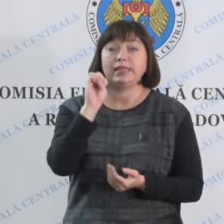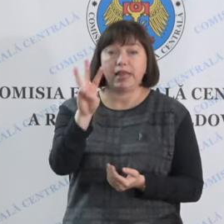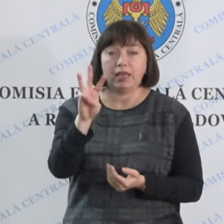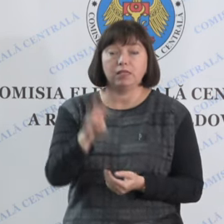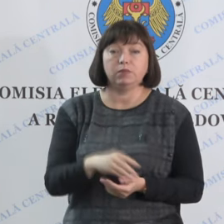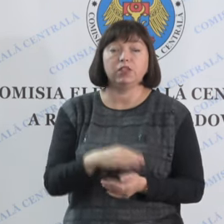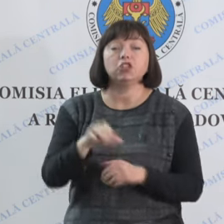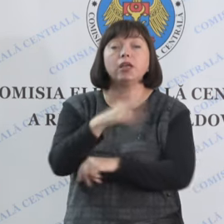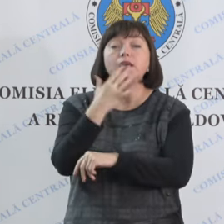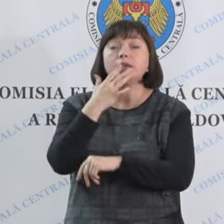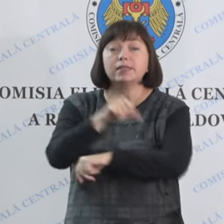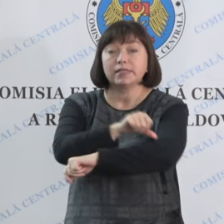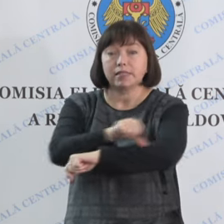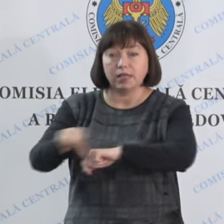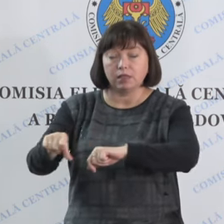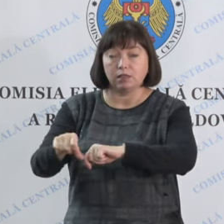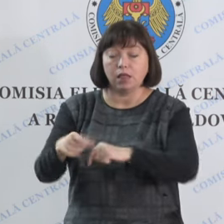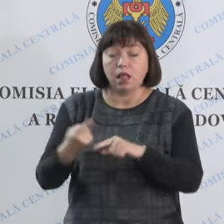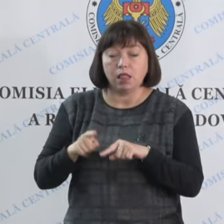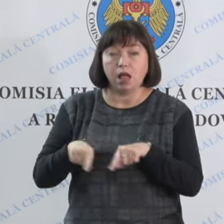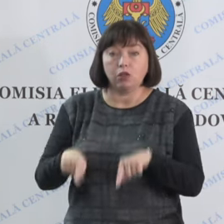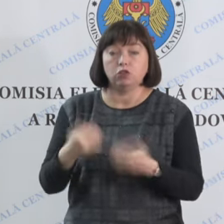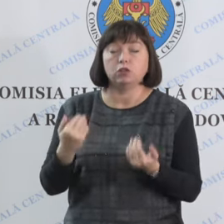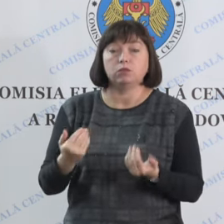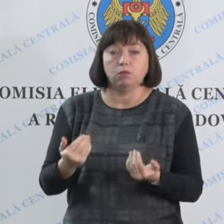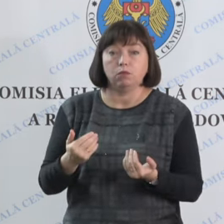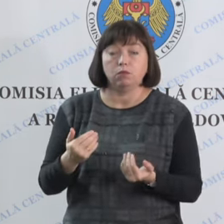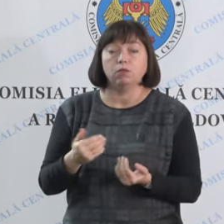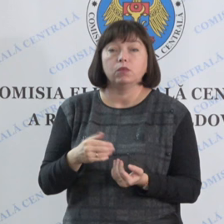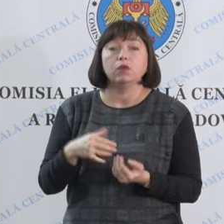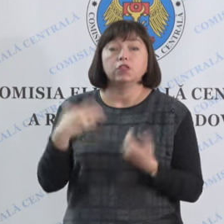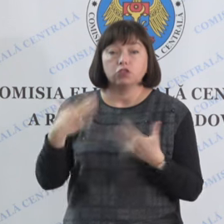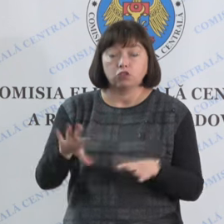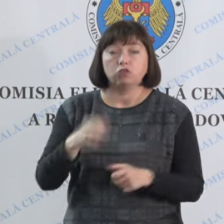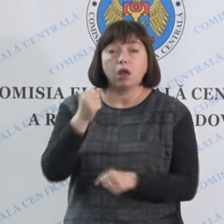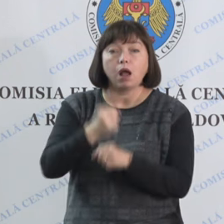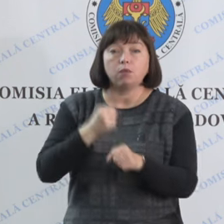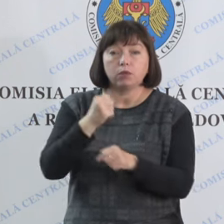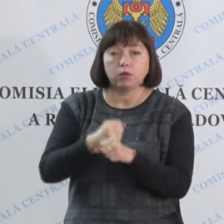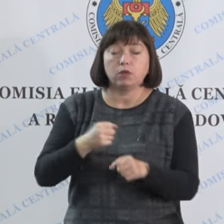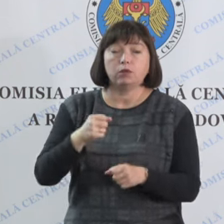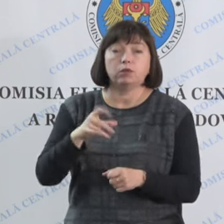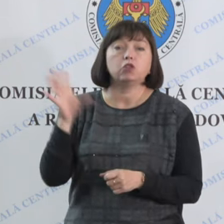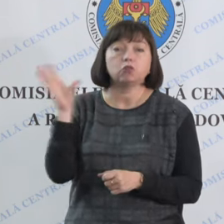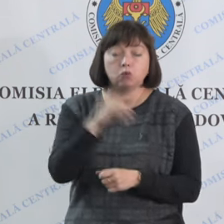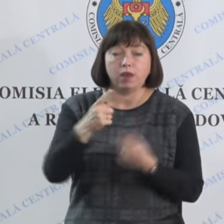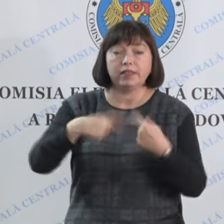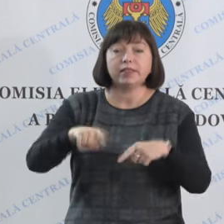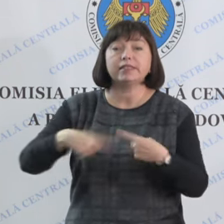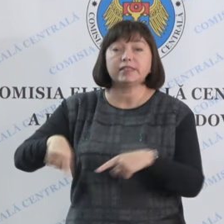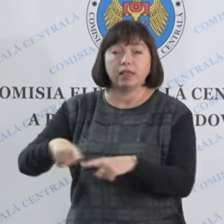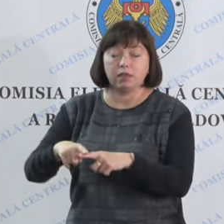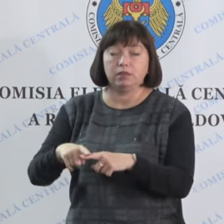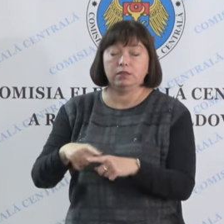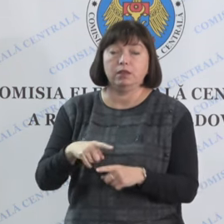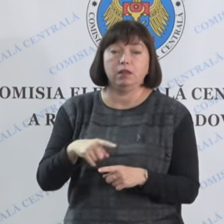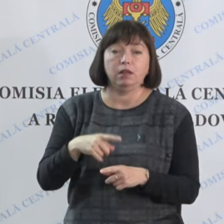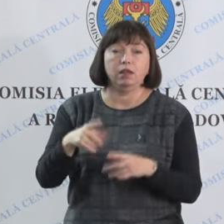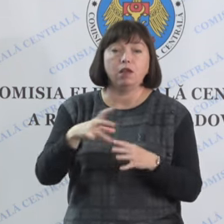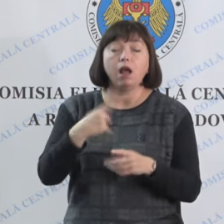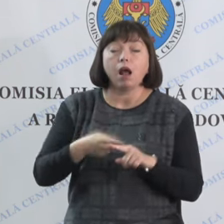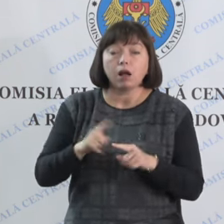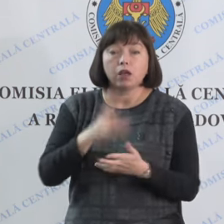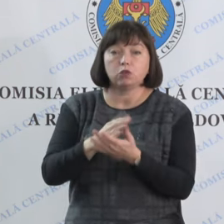în străinătate, la acest moment sunt operaționale toate secțiile de votare constituite